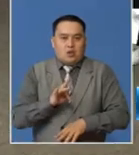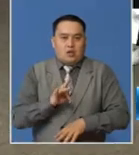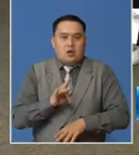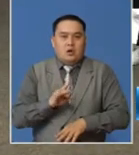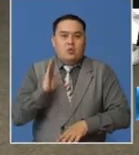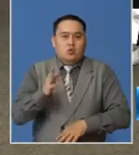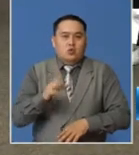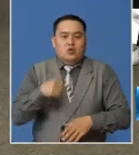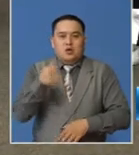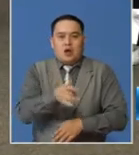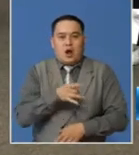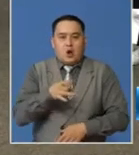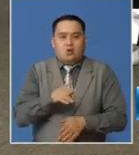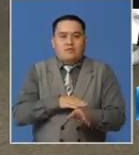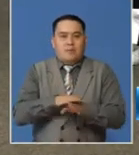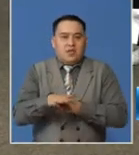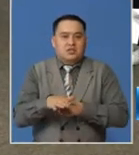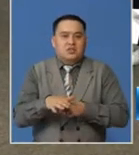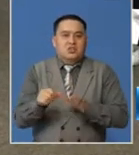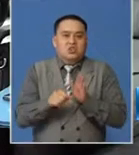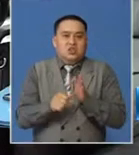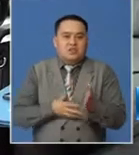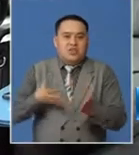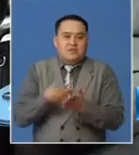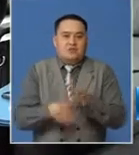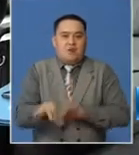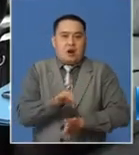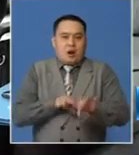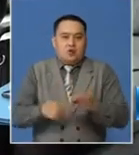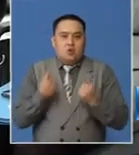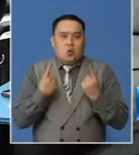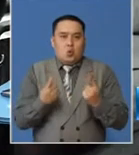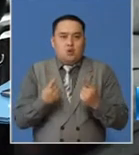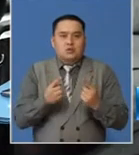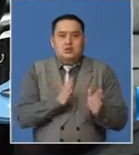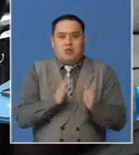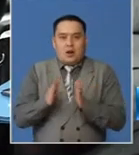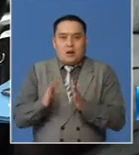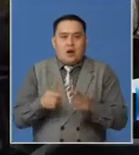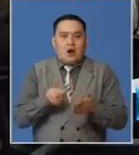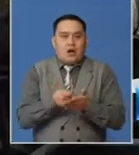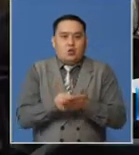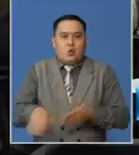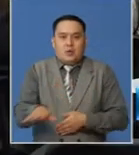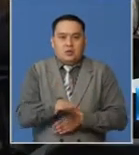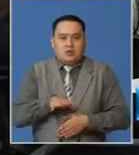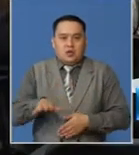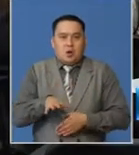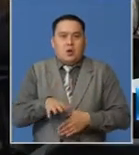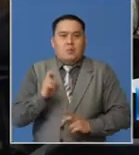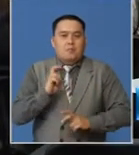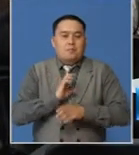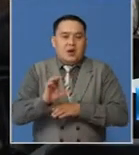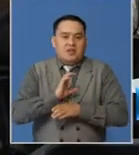в ближайшие годы в районе намерены реализовать 6 инвестпроектов. Среди крупных – панель систем КИЗ, откормочная площадка «Коксагыз» по